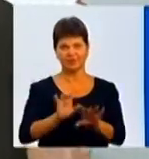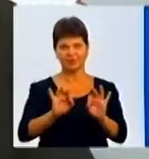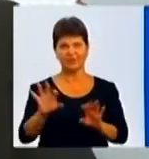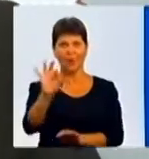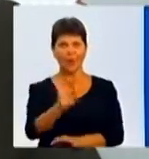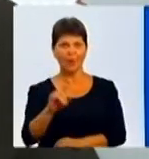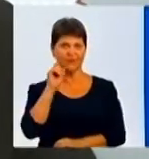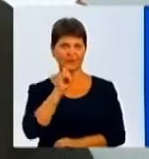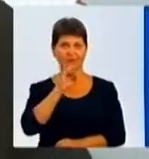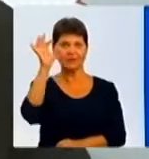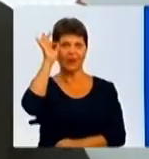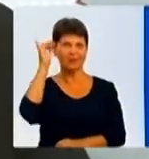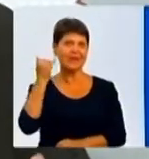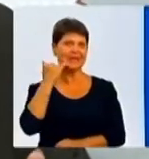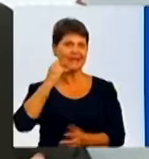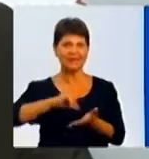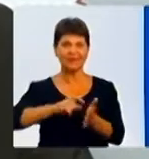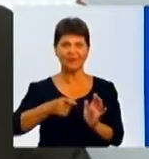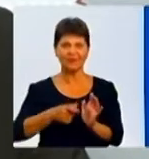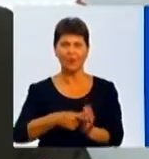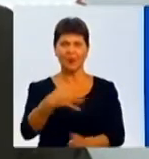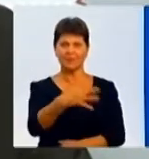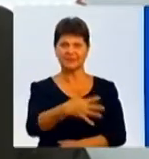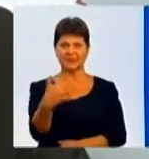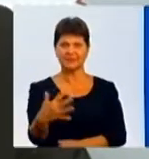Я нагадаю, телефон нашого ефіру – це